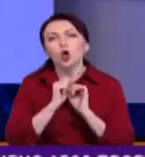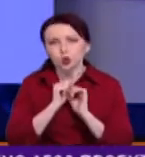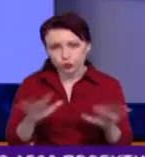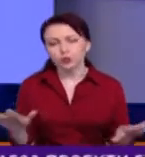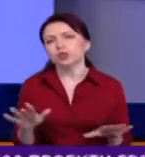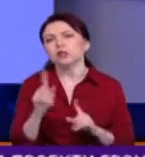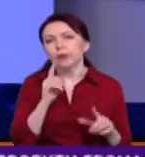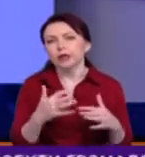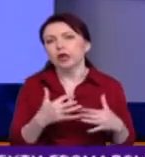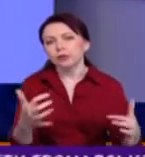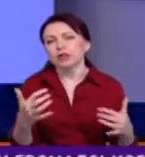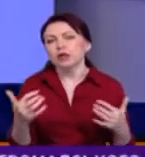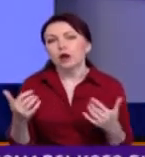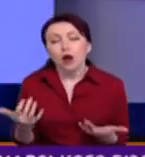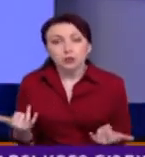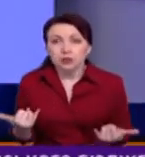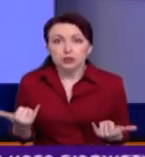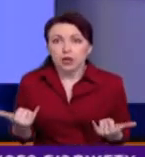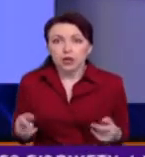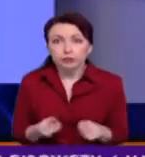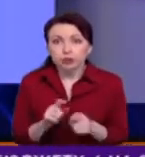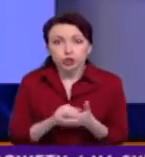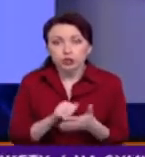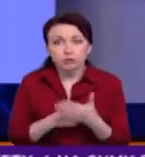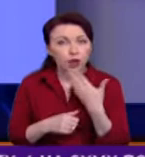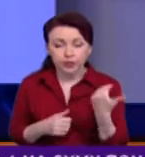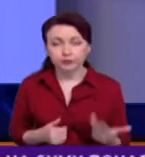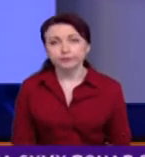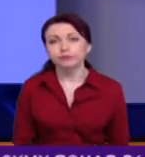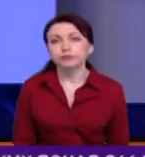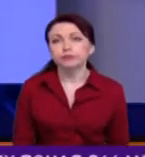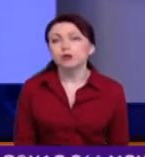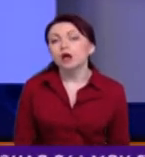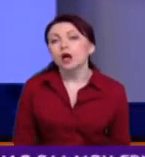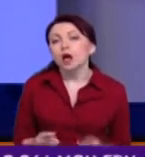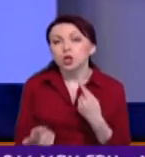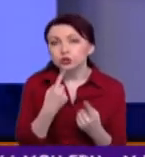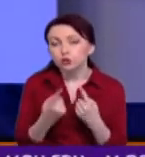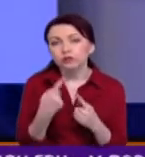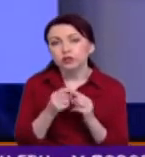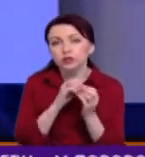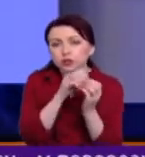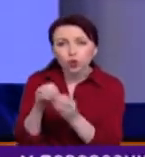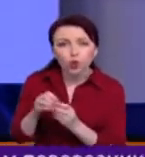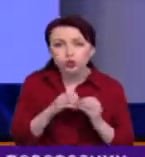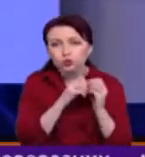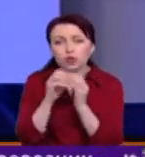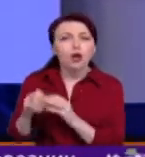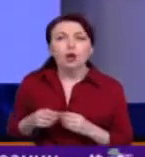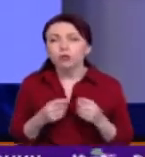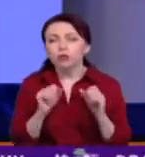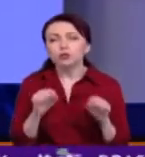парламент, на даний час немає. Ті розмови, які точаться щодо